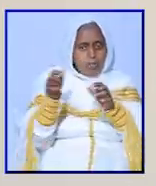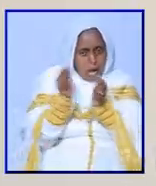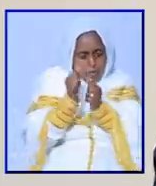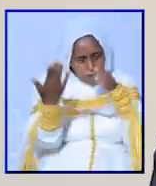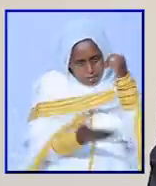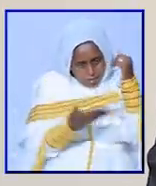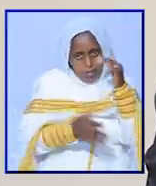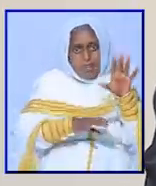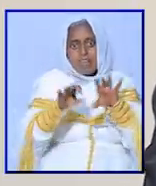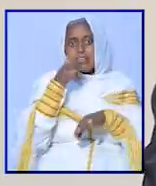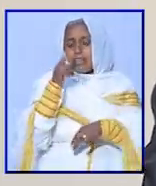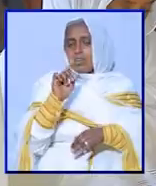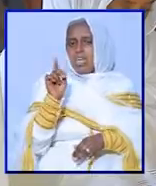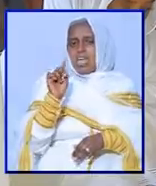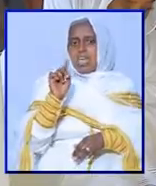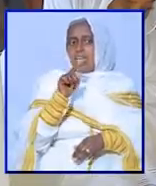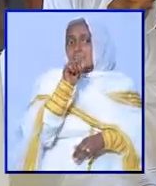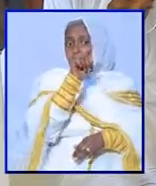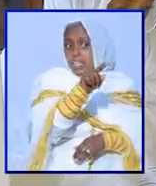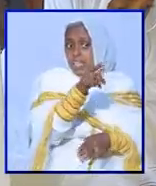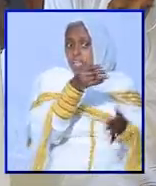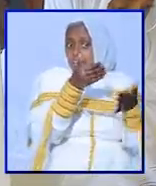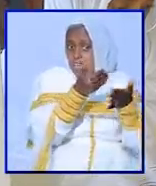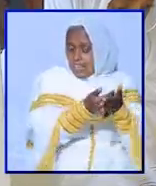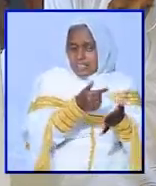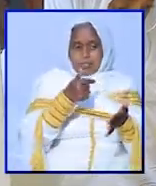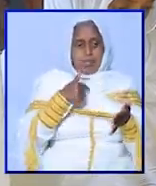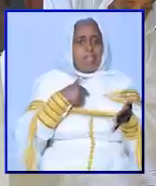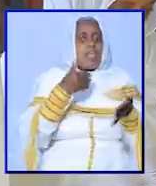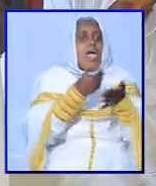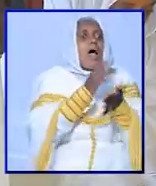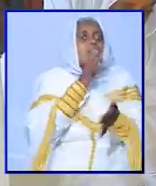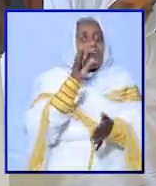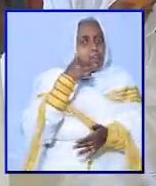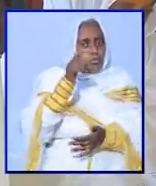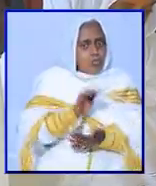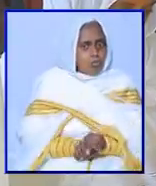ና አብረን እንጨድ እንጂ ይለዋል አይ አንተ ከደረስክበት ነው